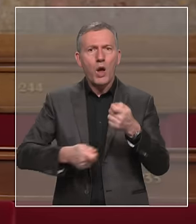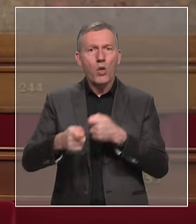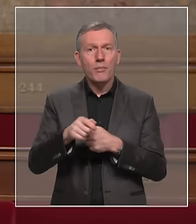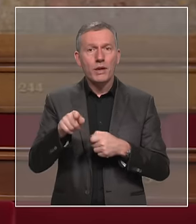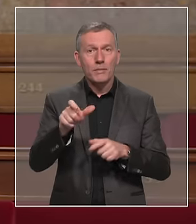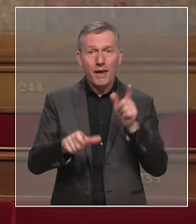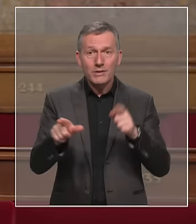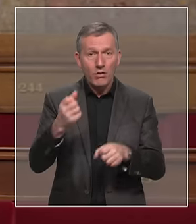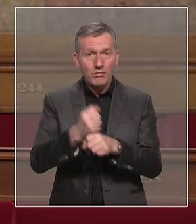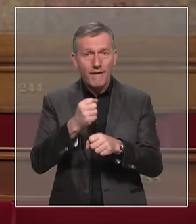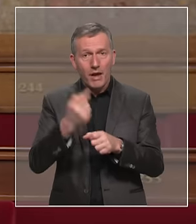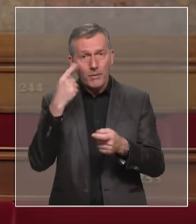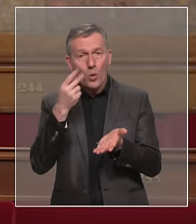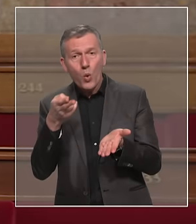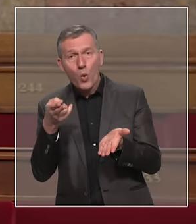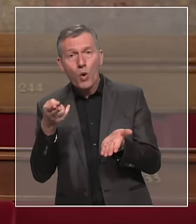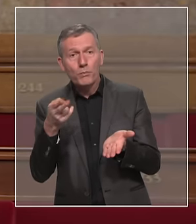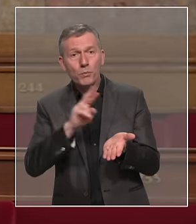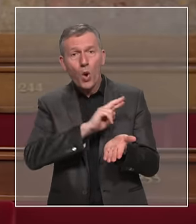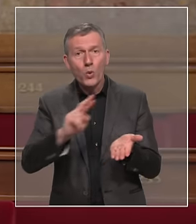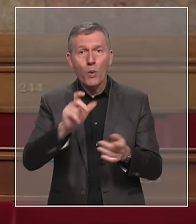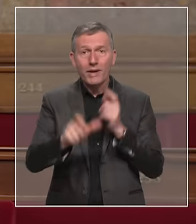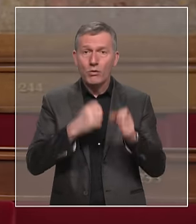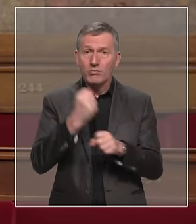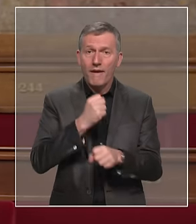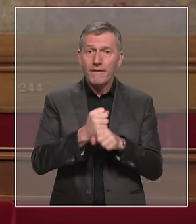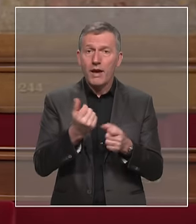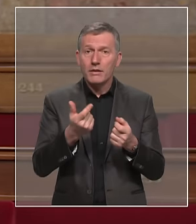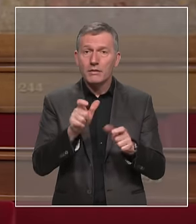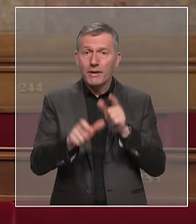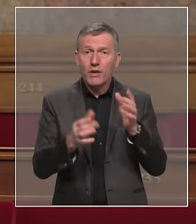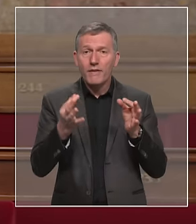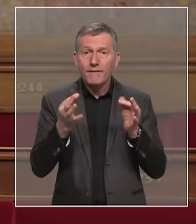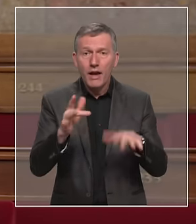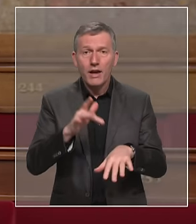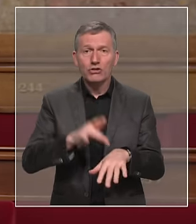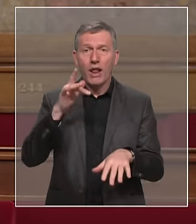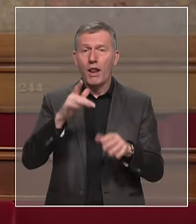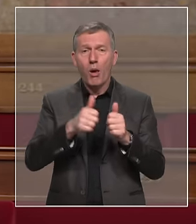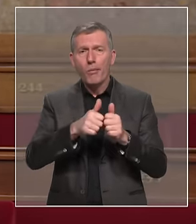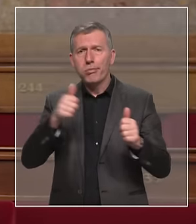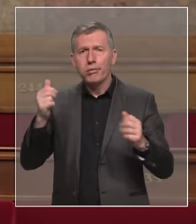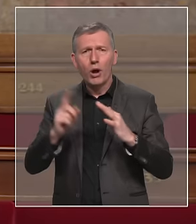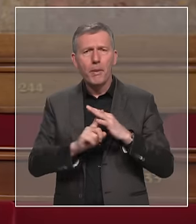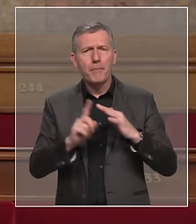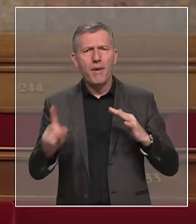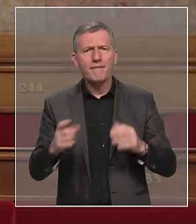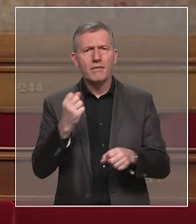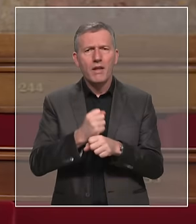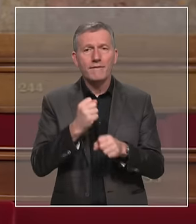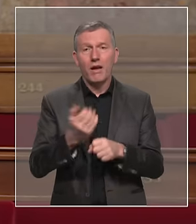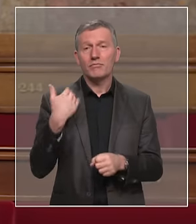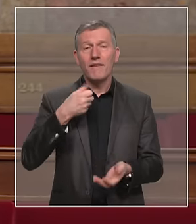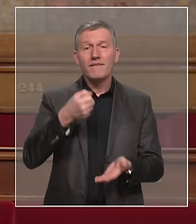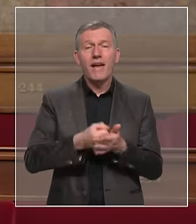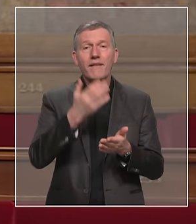sont au cœur de ces enjeux du retour à l'emploi des publics les plus fragiles, ceux qui restent éloignés du marché du travail. Pour rappel, fin